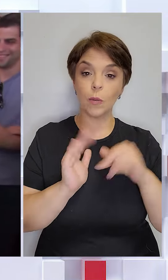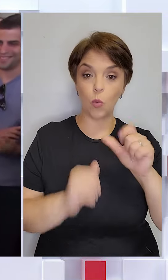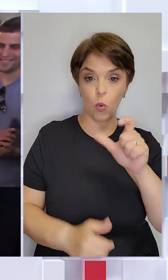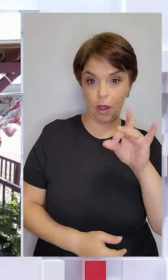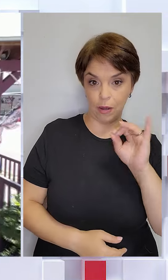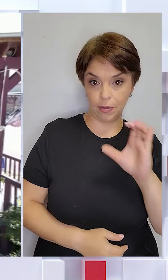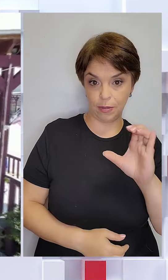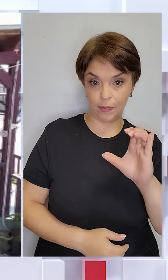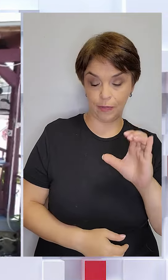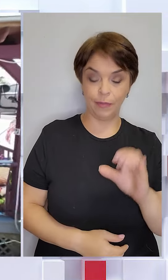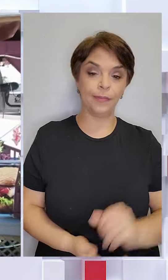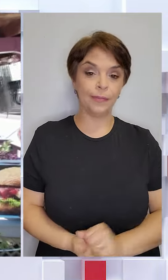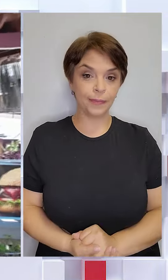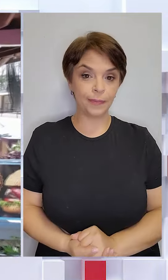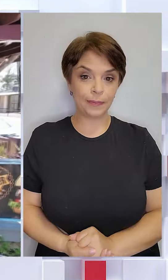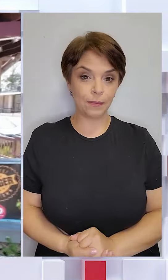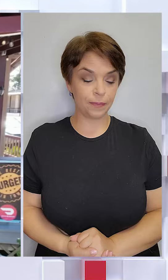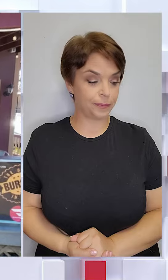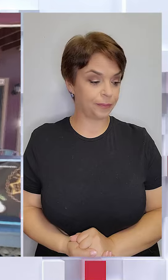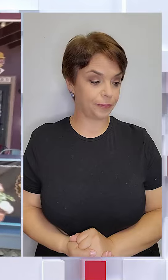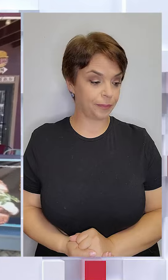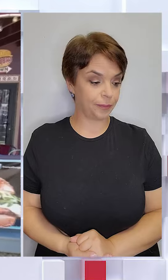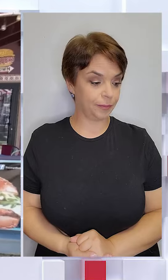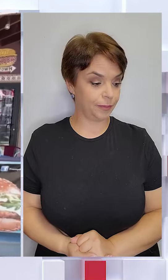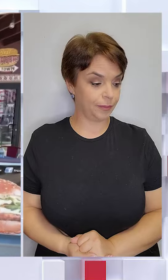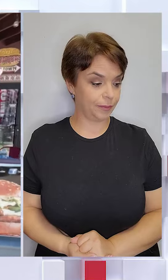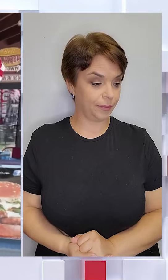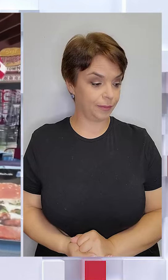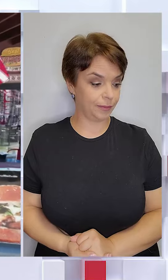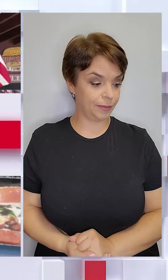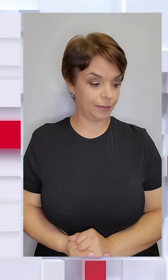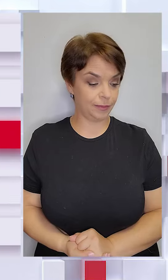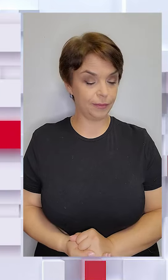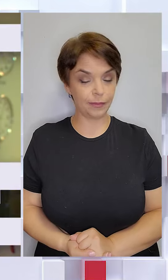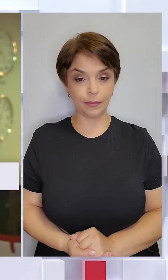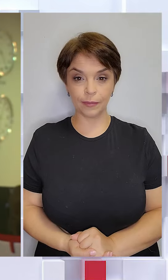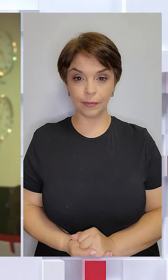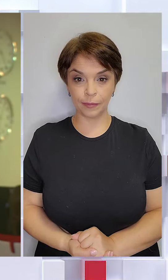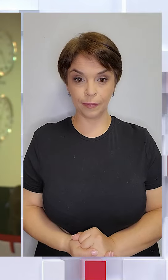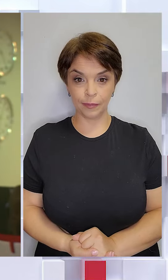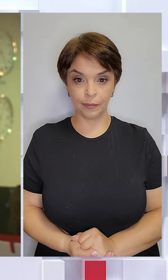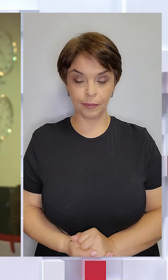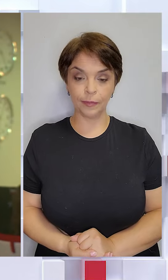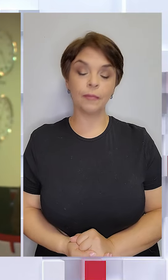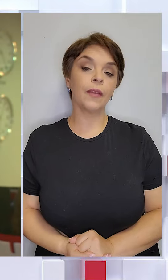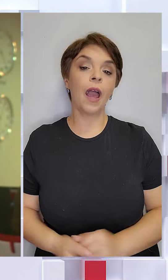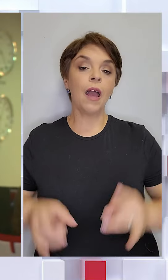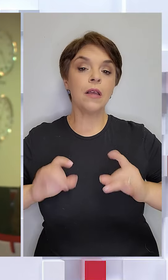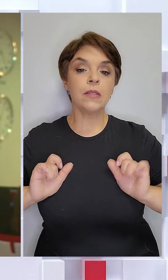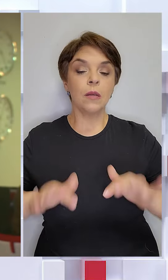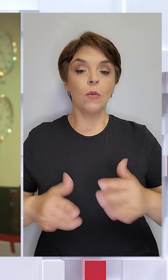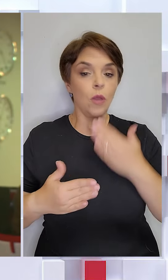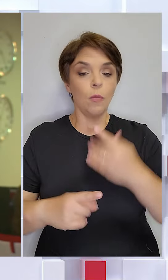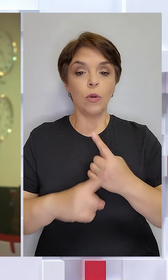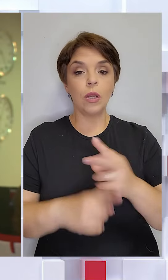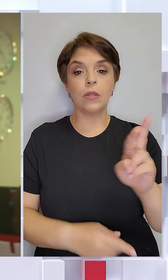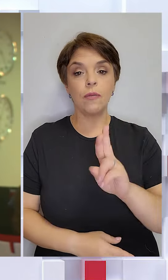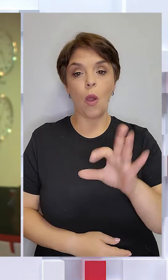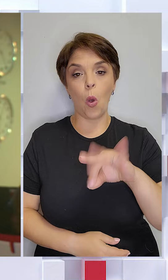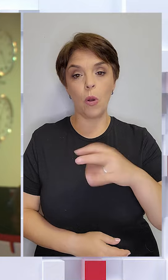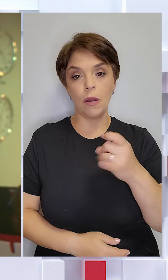47% у Гарріс. Оксана Ткаченко, ТСН, 1+1. Церемонія прощання з